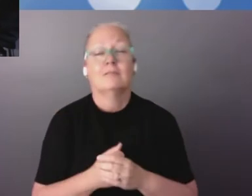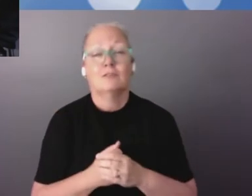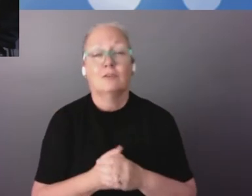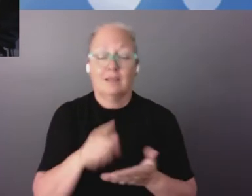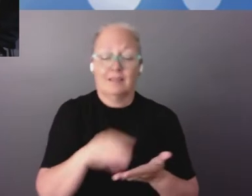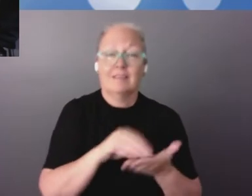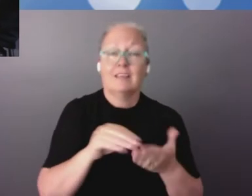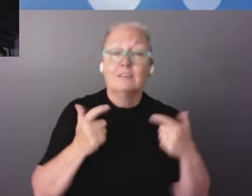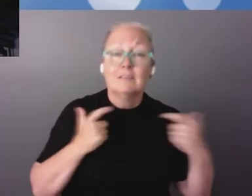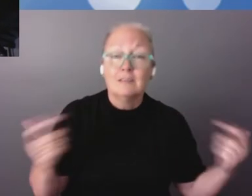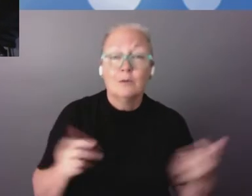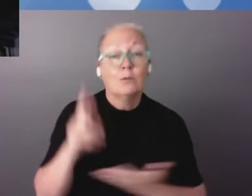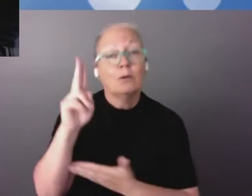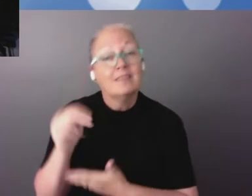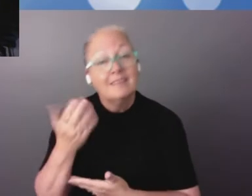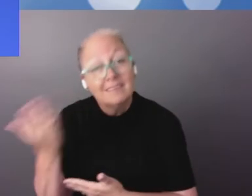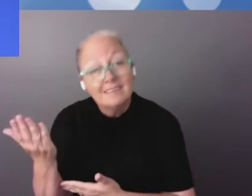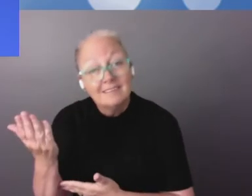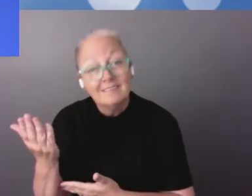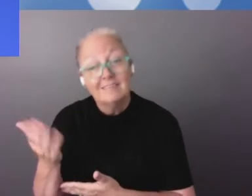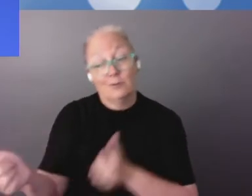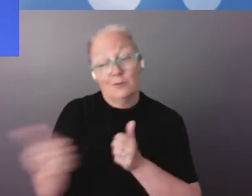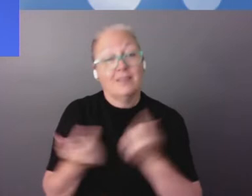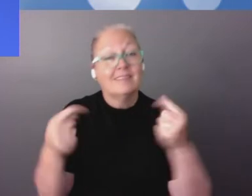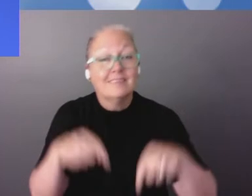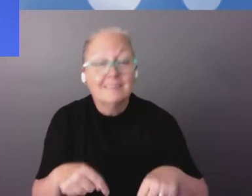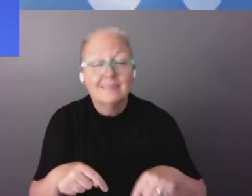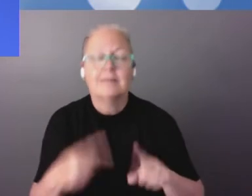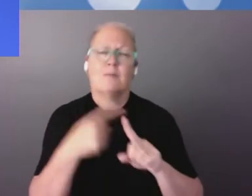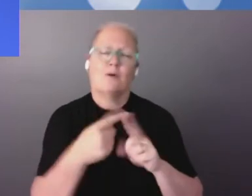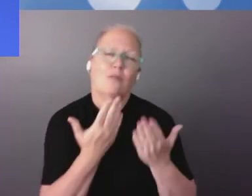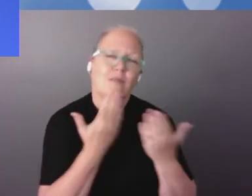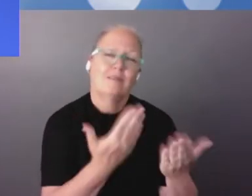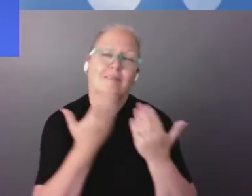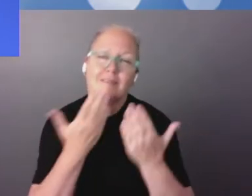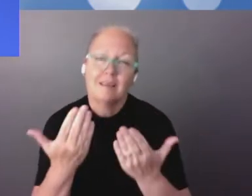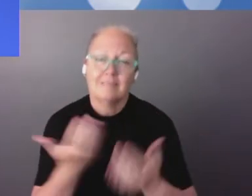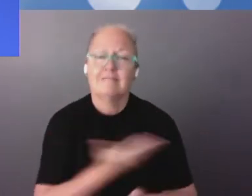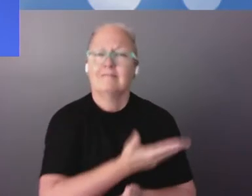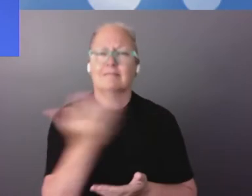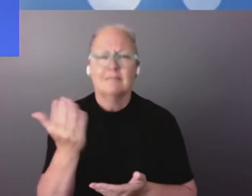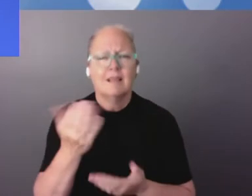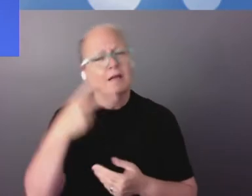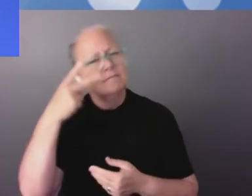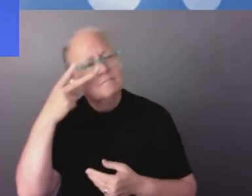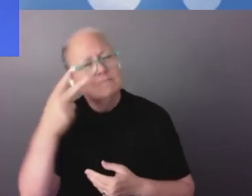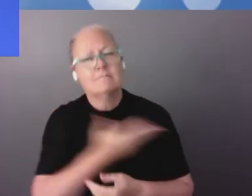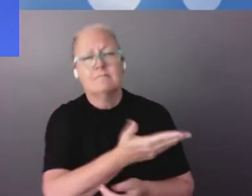هنا معنا شخصيا، وأشكر لكم جميع المشاركين. أتمنى لكم مباحثات